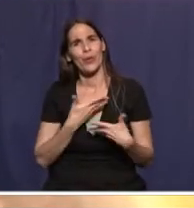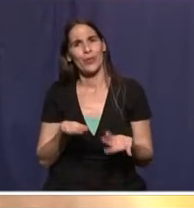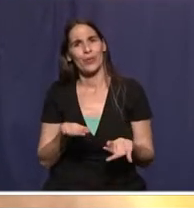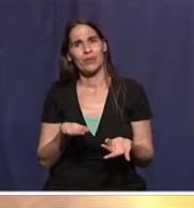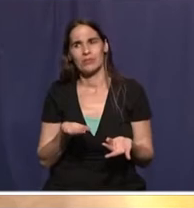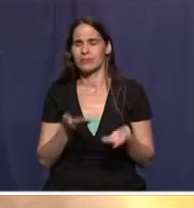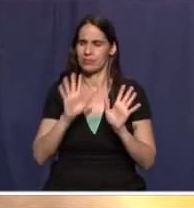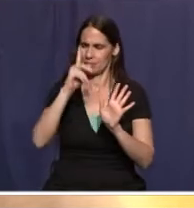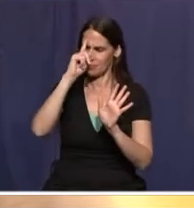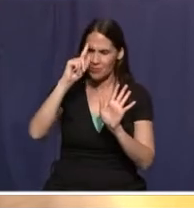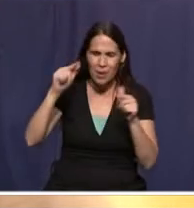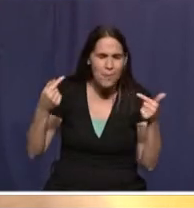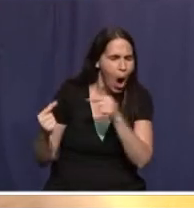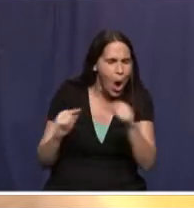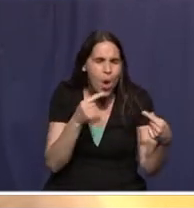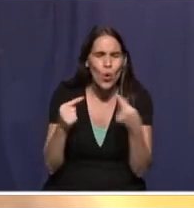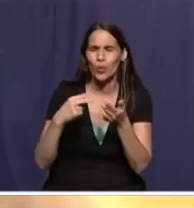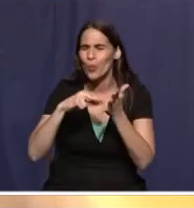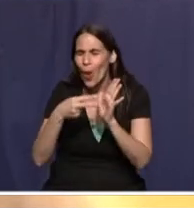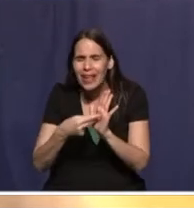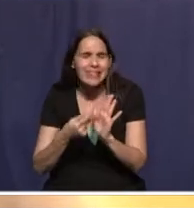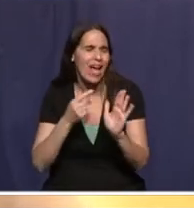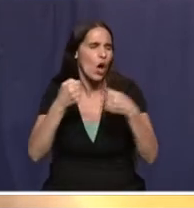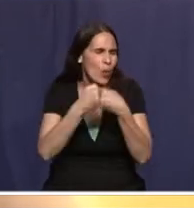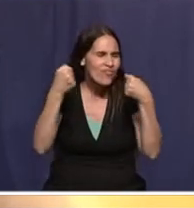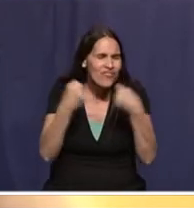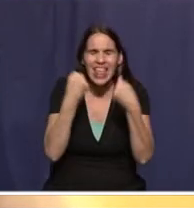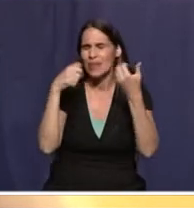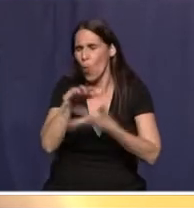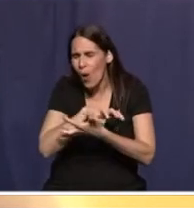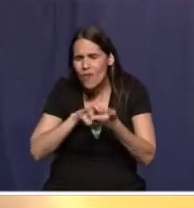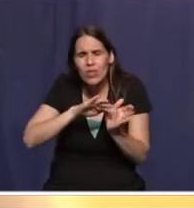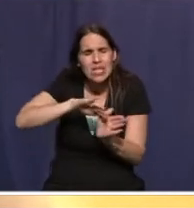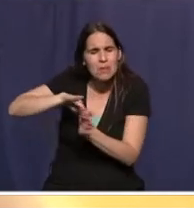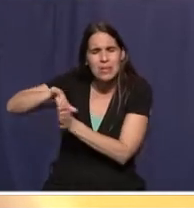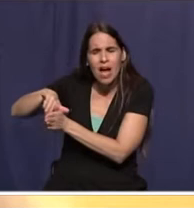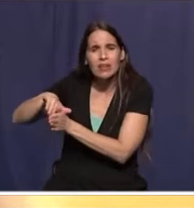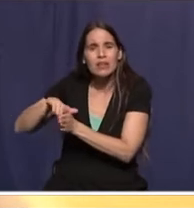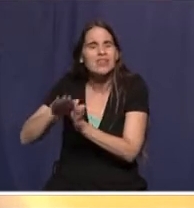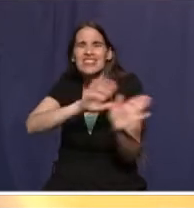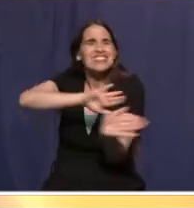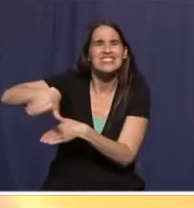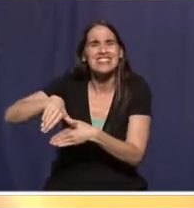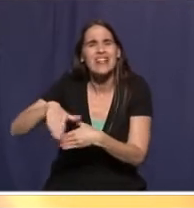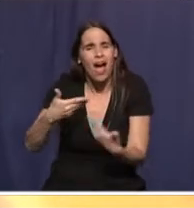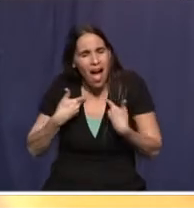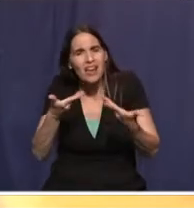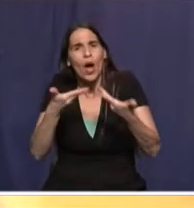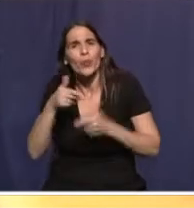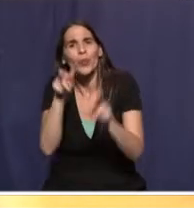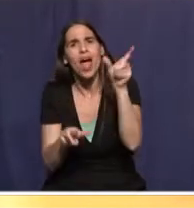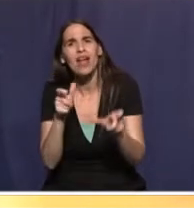אם נשים בצד את המחלוקות והפוליטיקות והקונפליקטים והמורכבויות, מה קורה לנו כבני אדם,